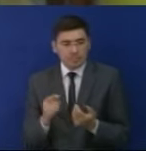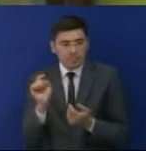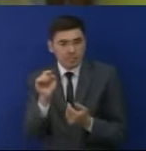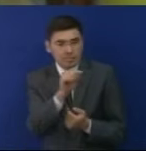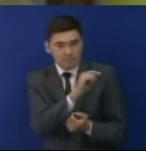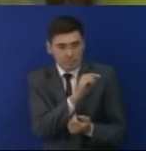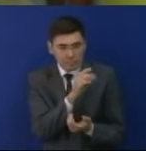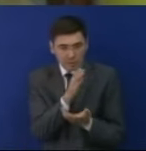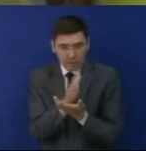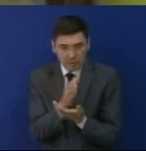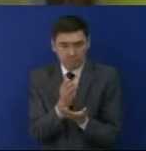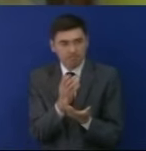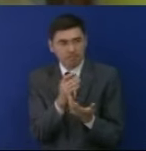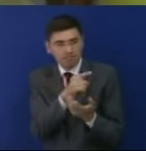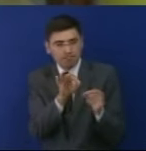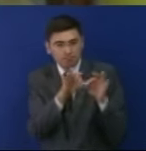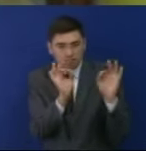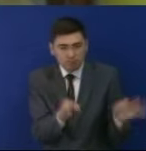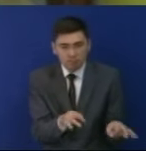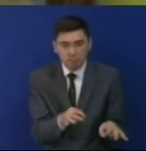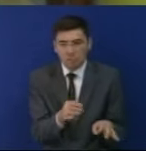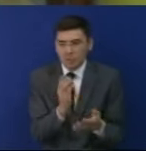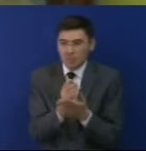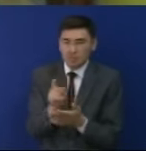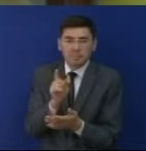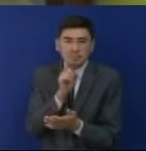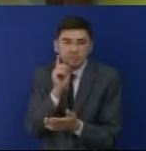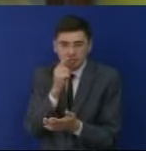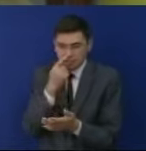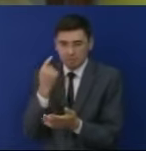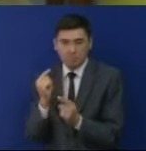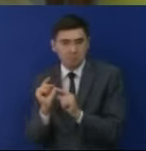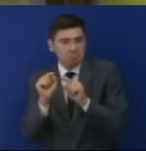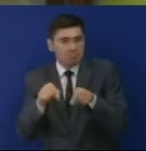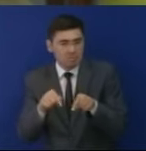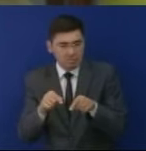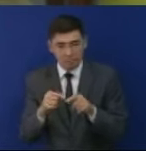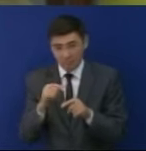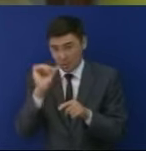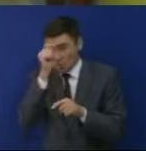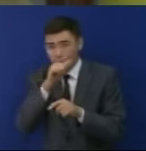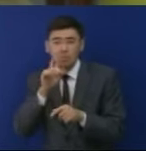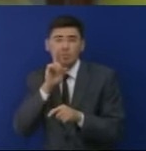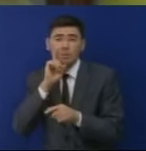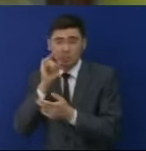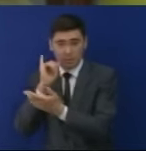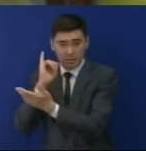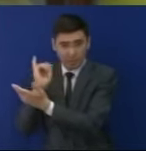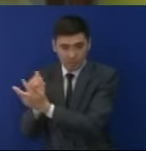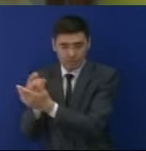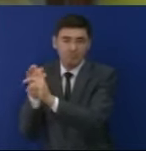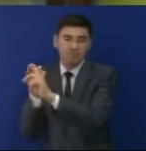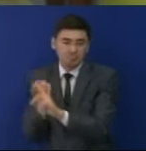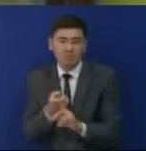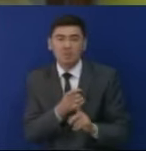Среди актеров нашего театра есть как и профессиональные мастера сцены, так и молодые актеры. Так как этот год объявлен Годом молодежи, наш режиссер